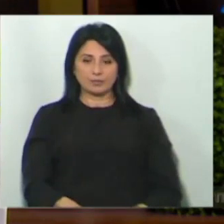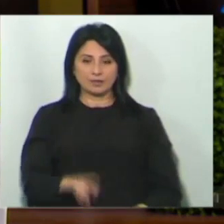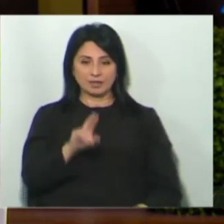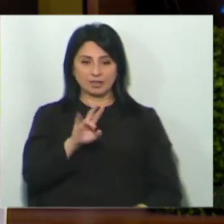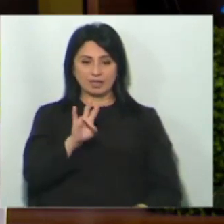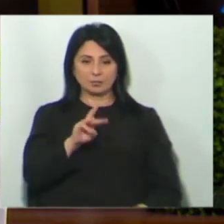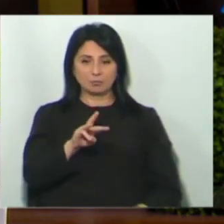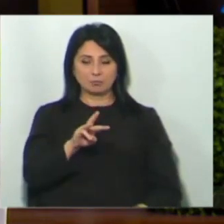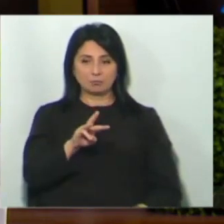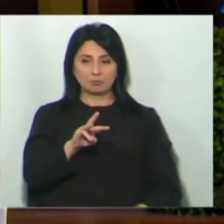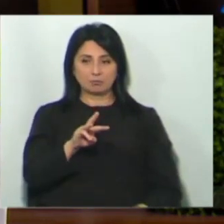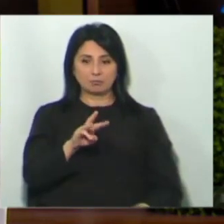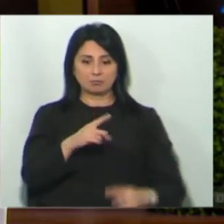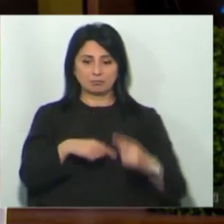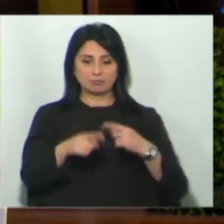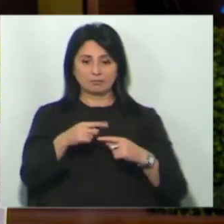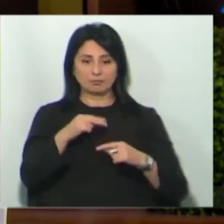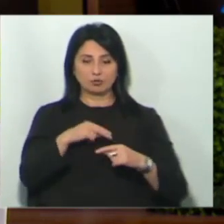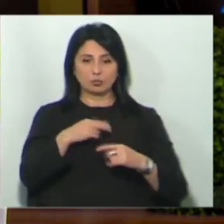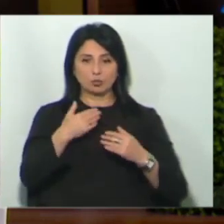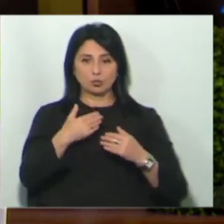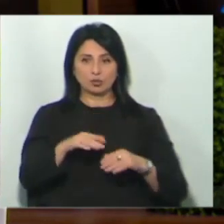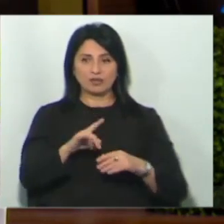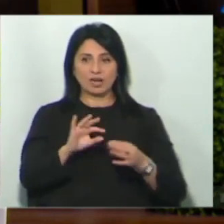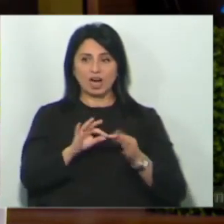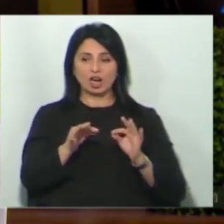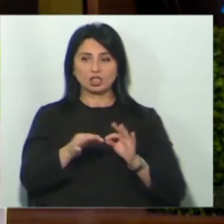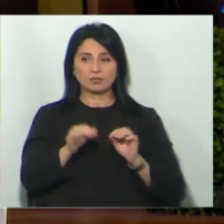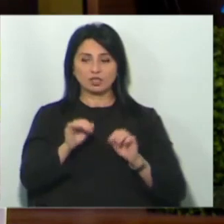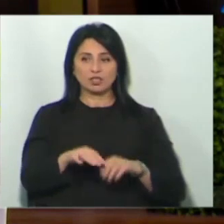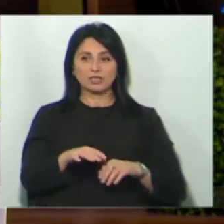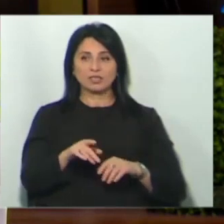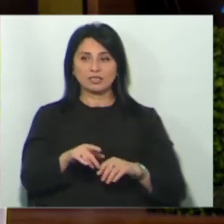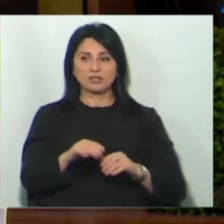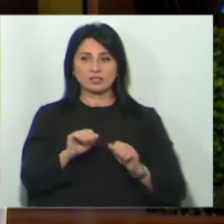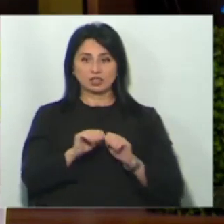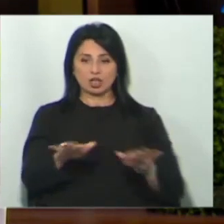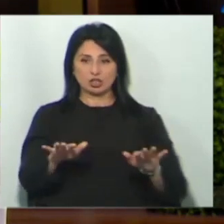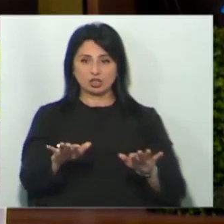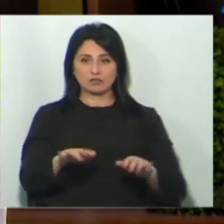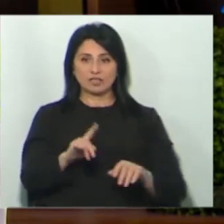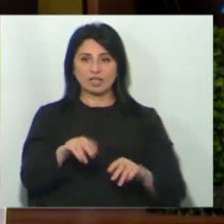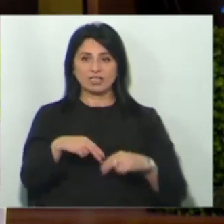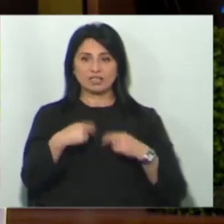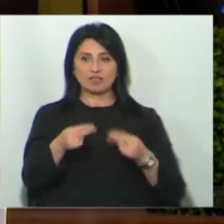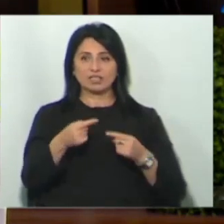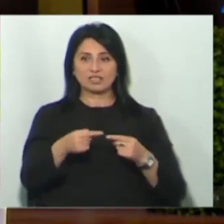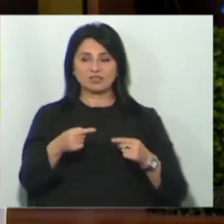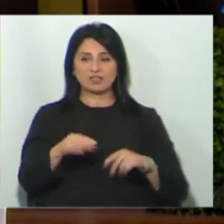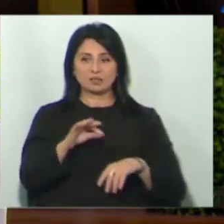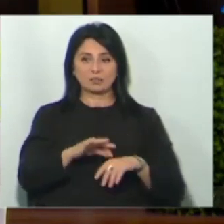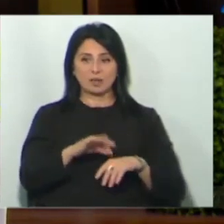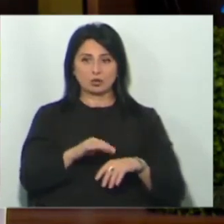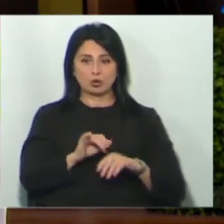միս կաղ ոպիս ռեպլիկացիաշի ռաղացար գոլը բիցկի շեից լեպա չայի շալոս, հած կացլոս խատասխով ատոլոգի